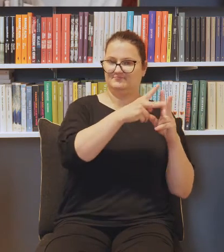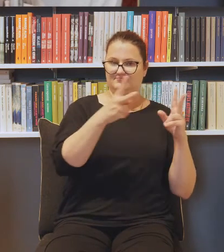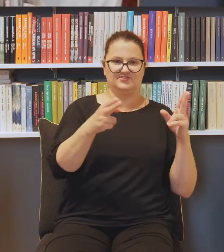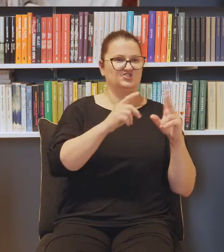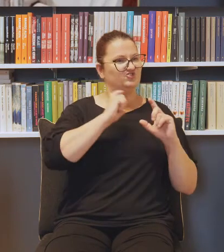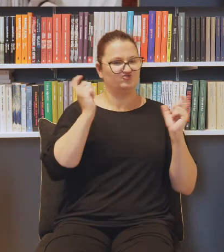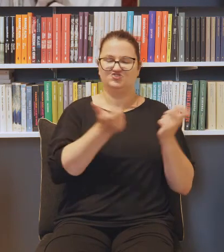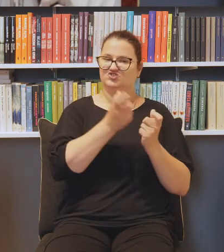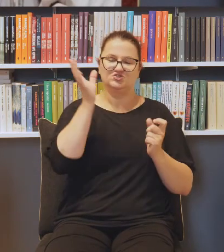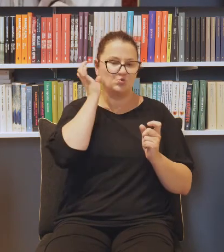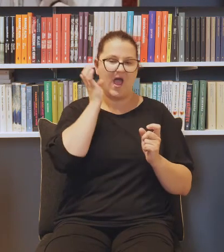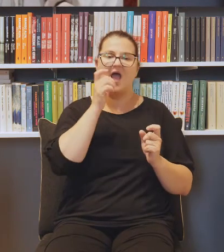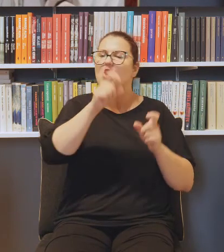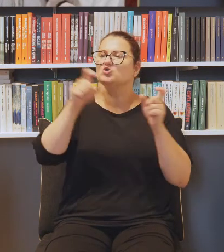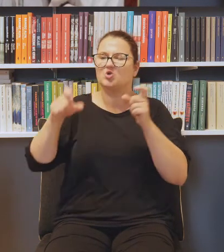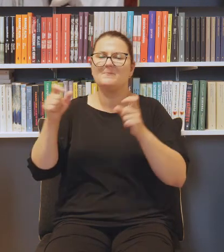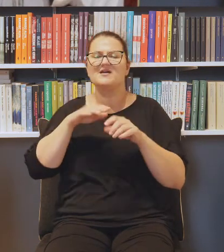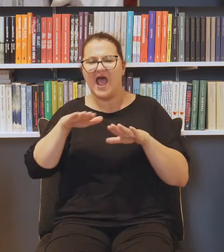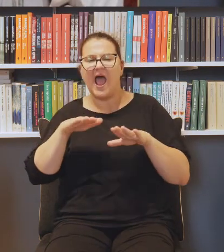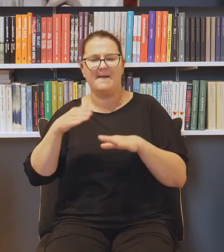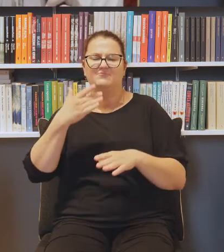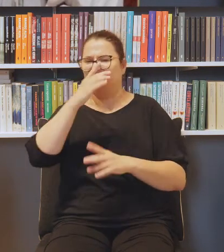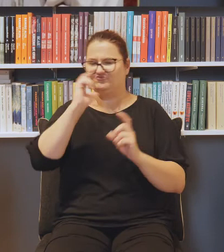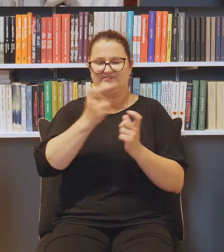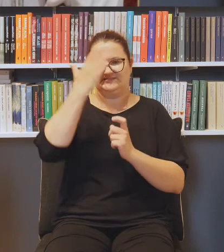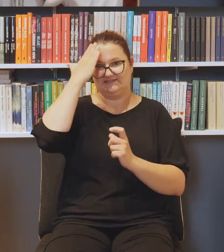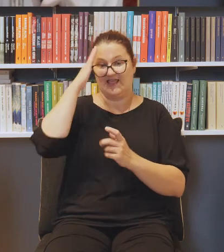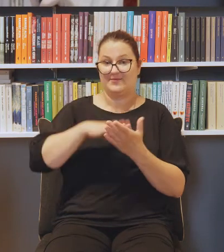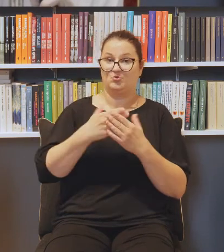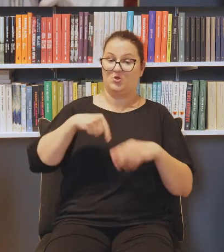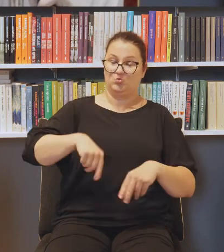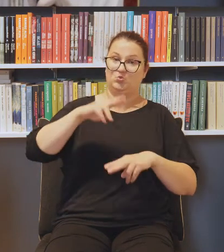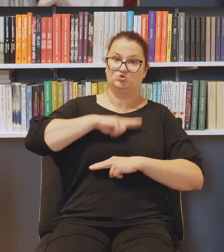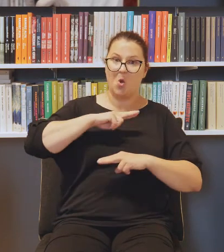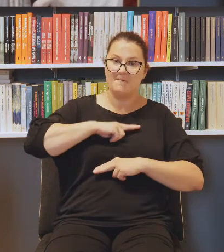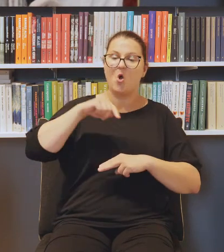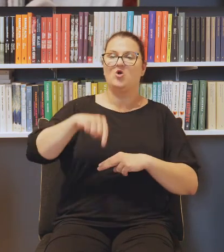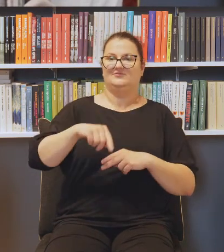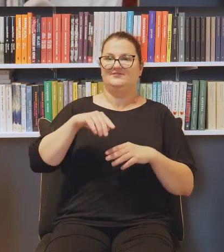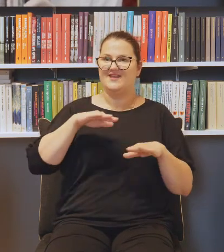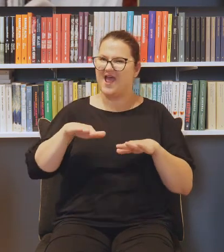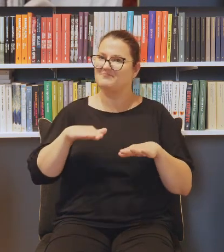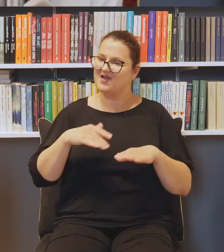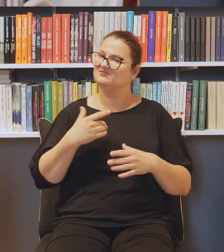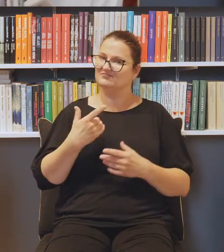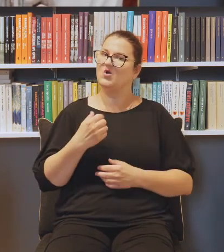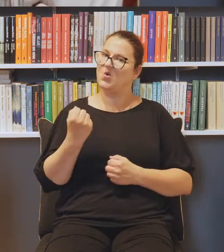słuchają wszyscy, raperów znają wszyscy. Raper tutaj w Sopocie to byłoby takie, a ja wyjdę,